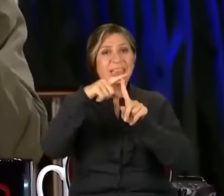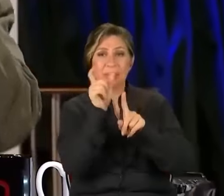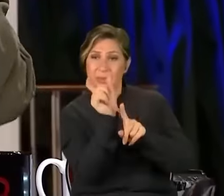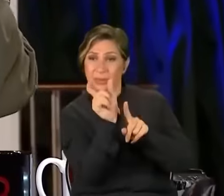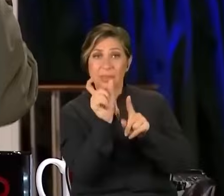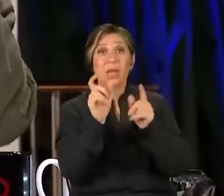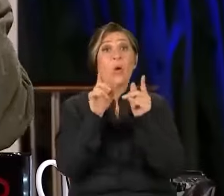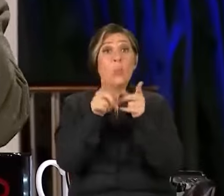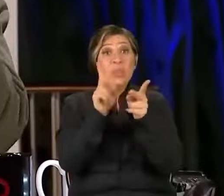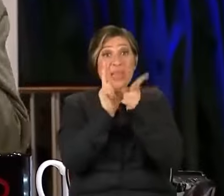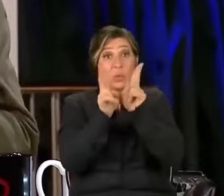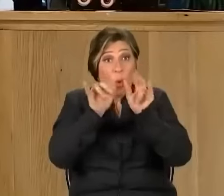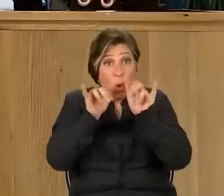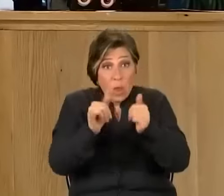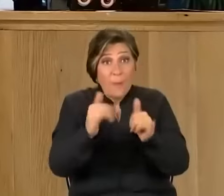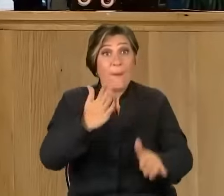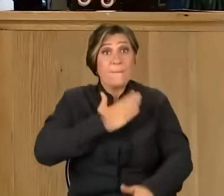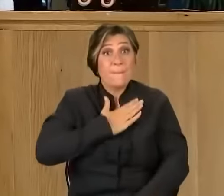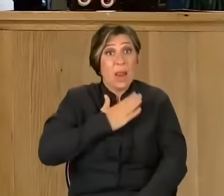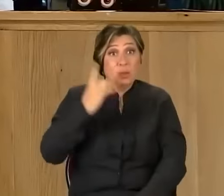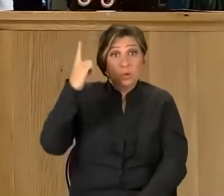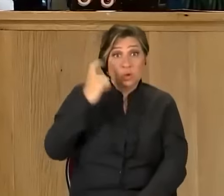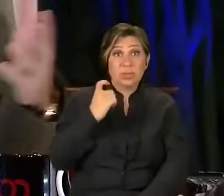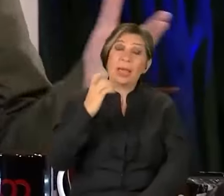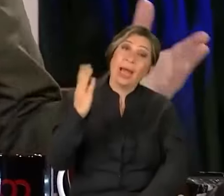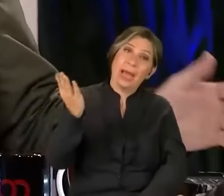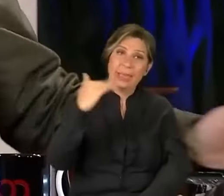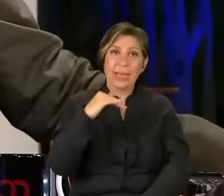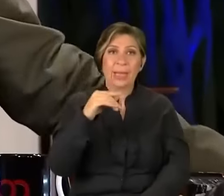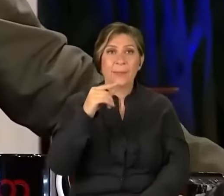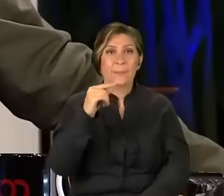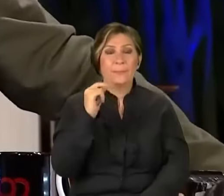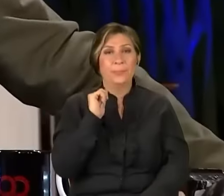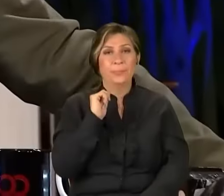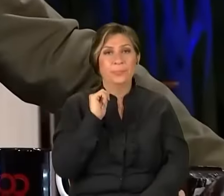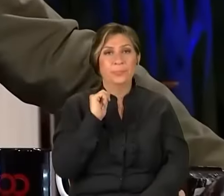oynamak hakikaten, ya bana sorsan desen ki işte bir hani